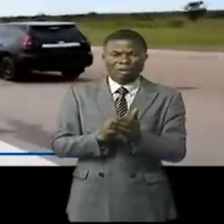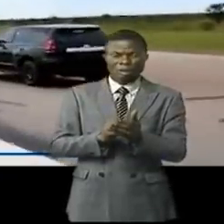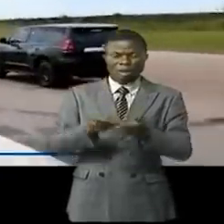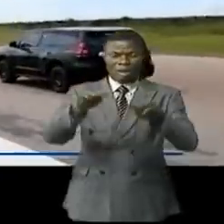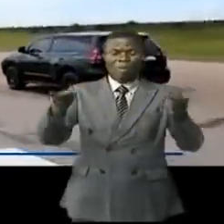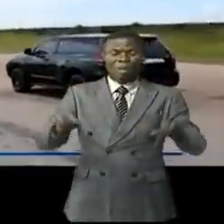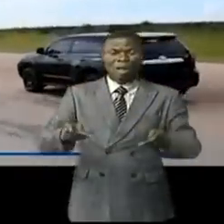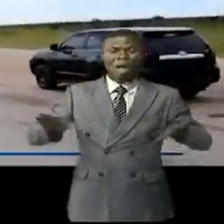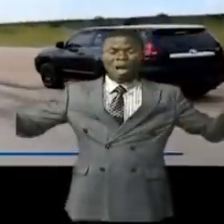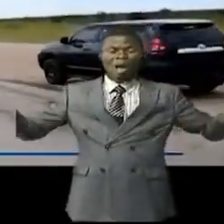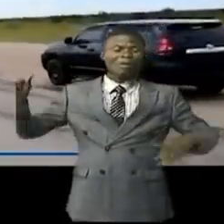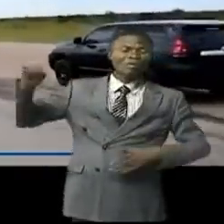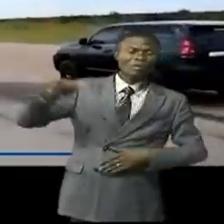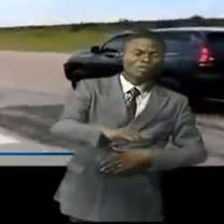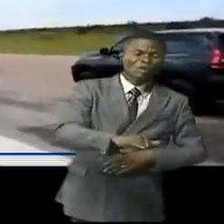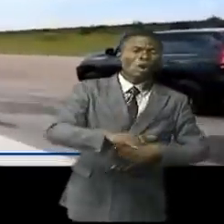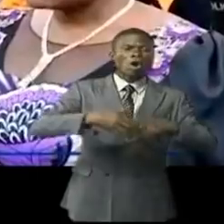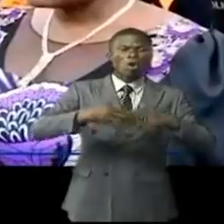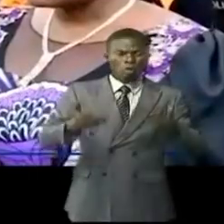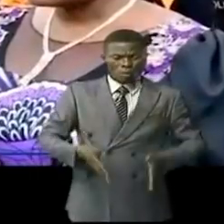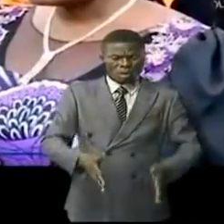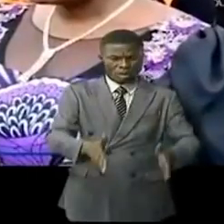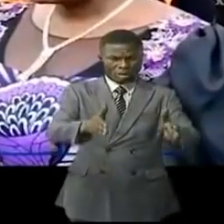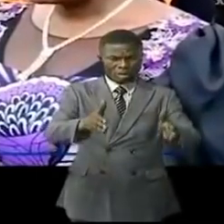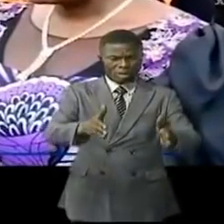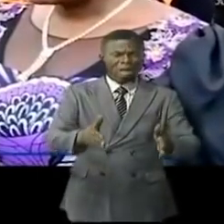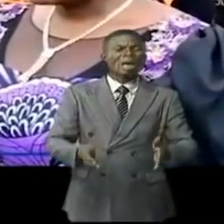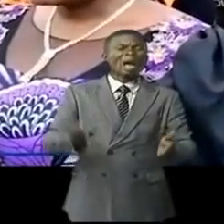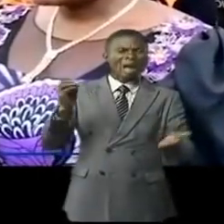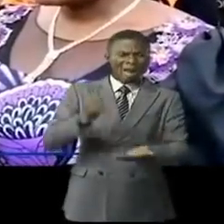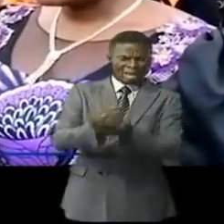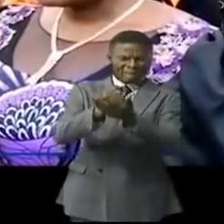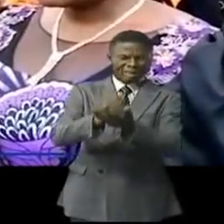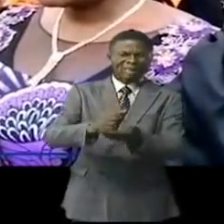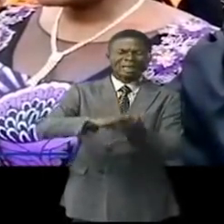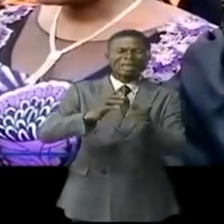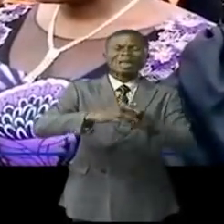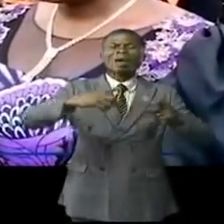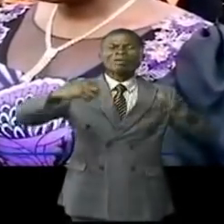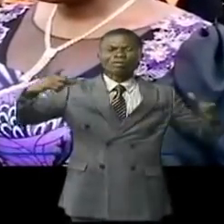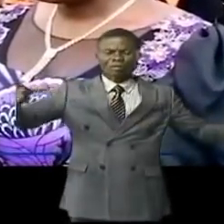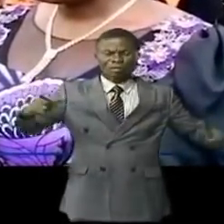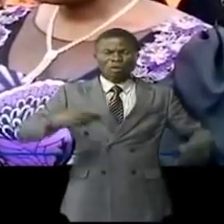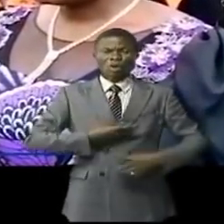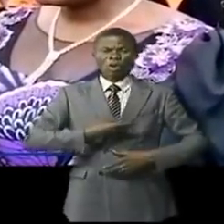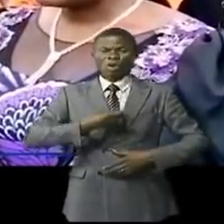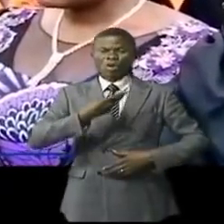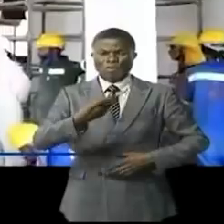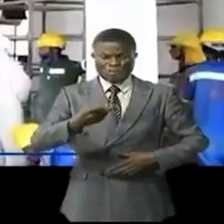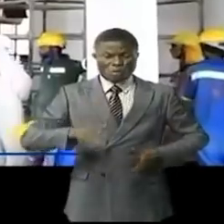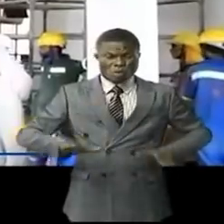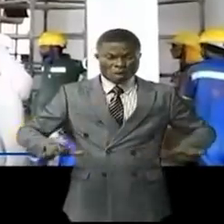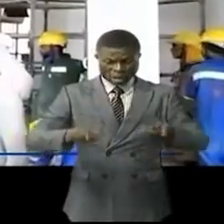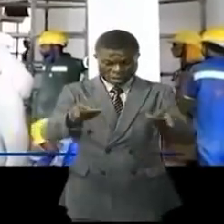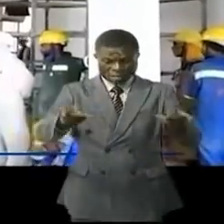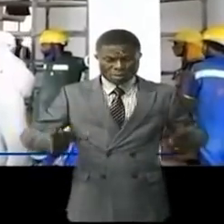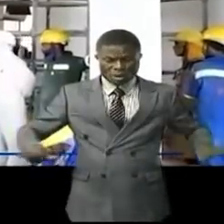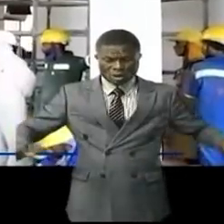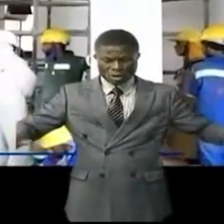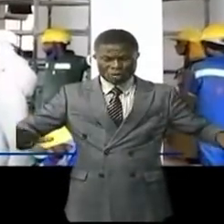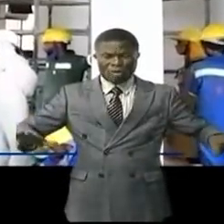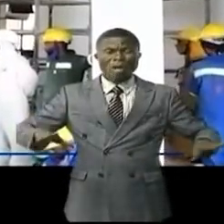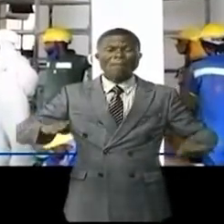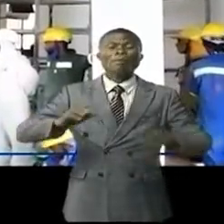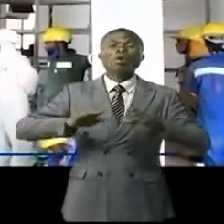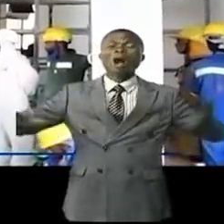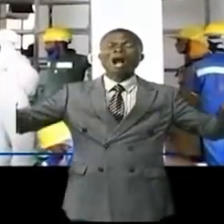piste. Il y a nécessité de pouvoir allonger cette piste parce que la vocation de cet aéroport, c'est une vocation